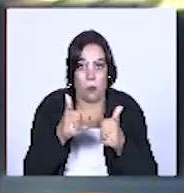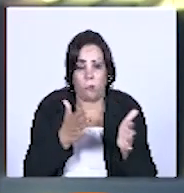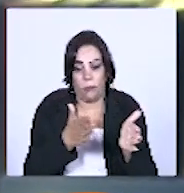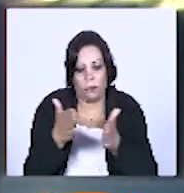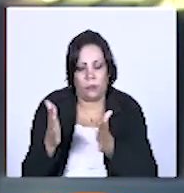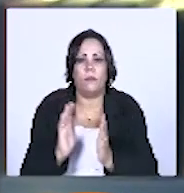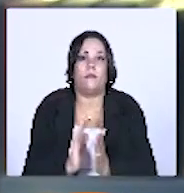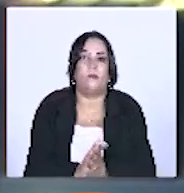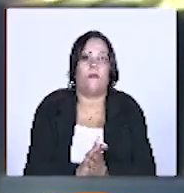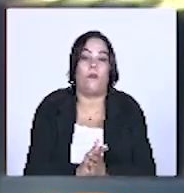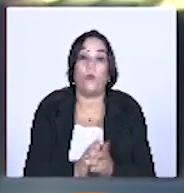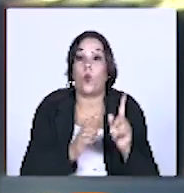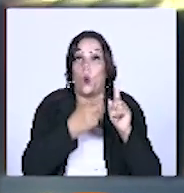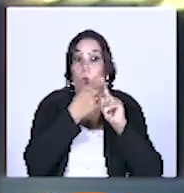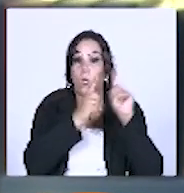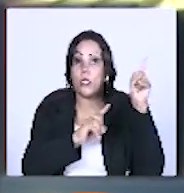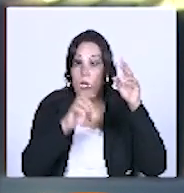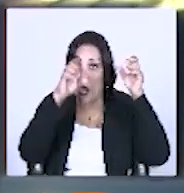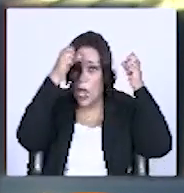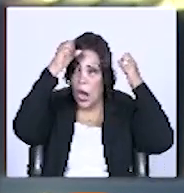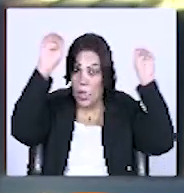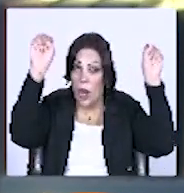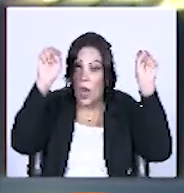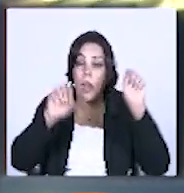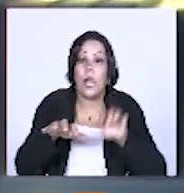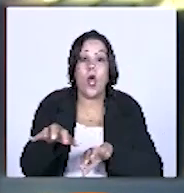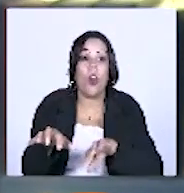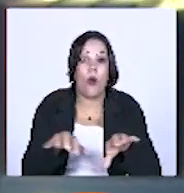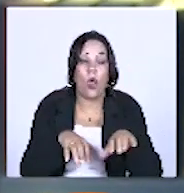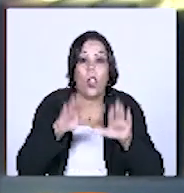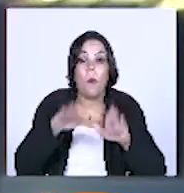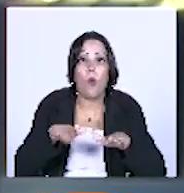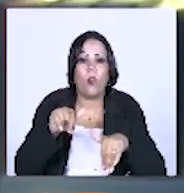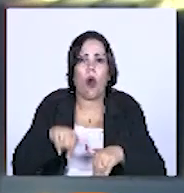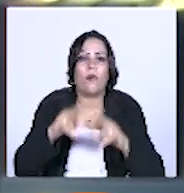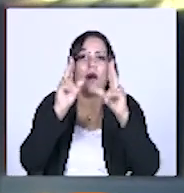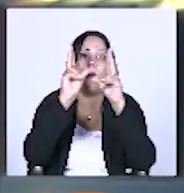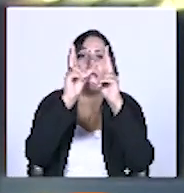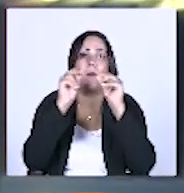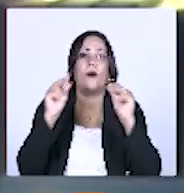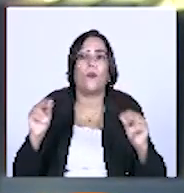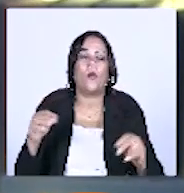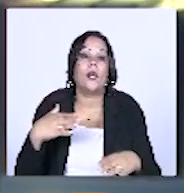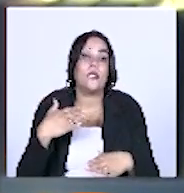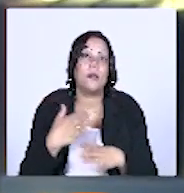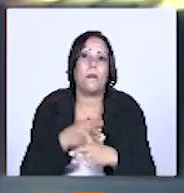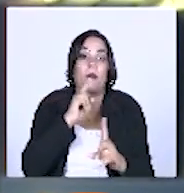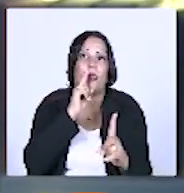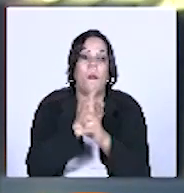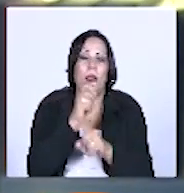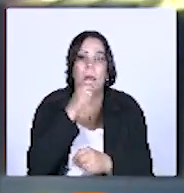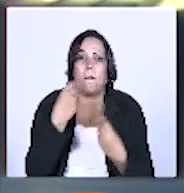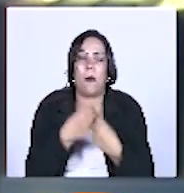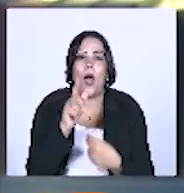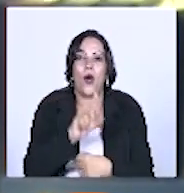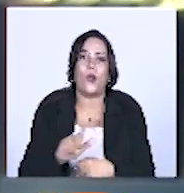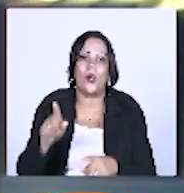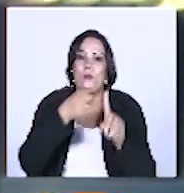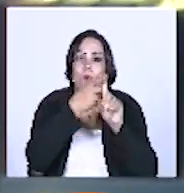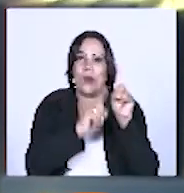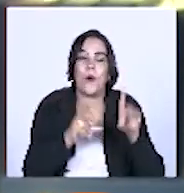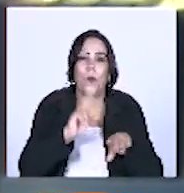المواجهه وزير خارجيه ايران النهارده في بيروت هيلتي برئيس الوزراء ورئيس